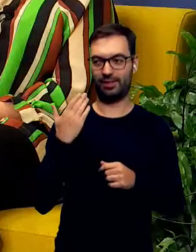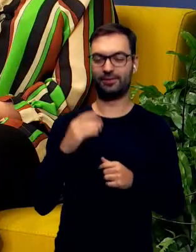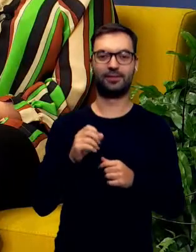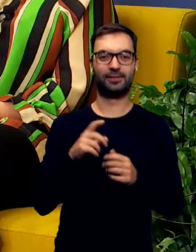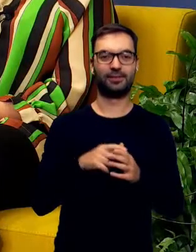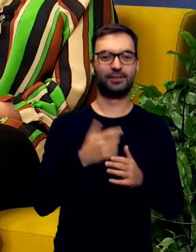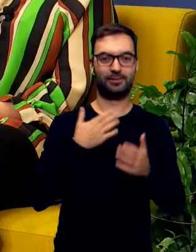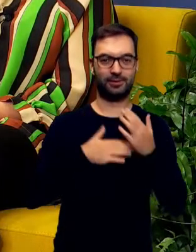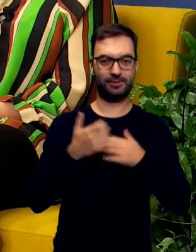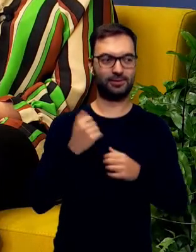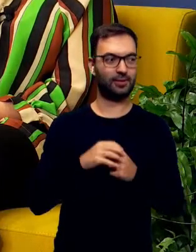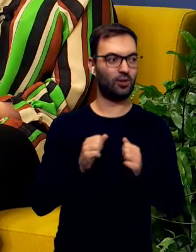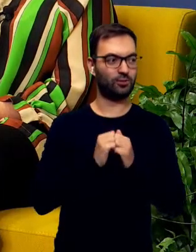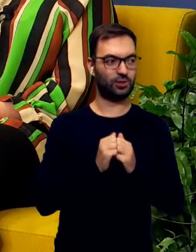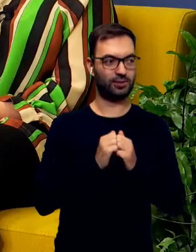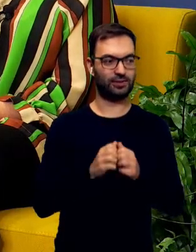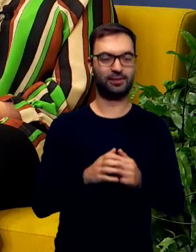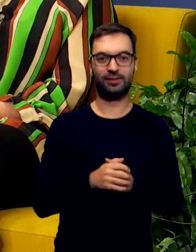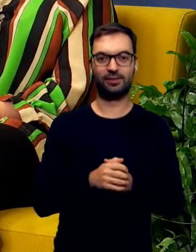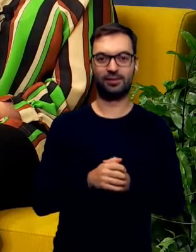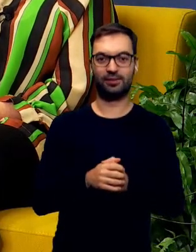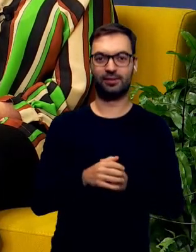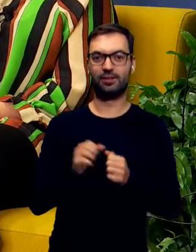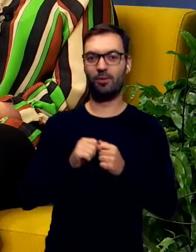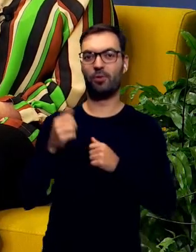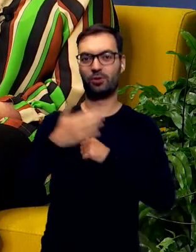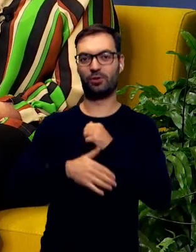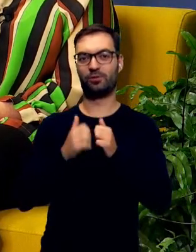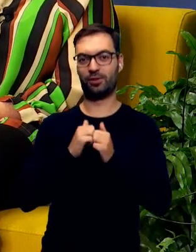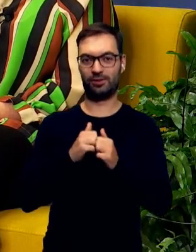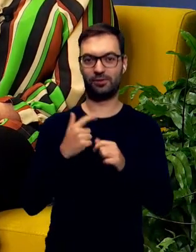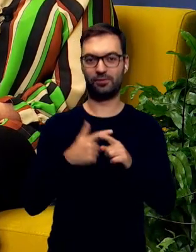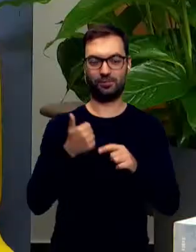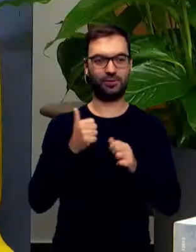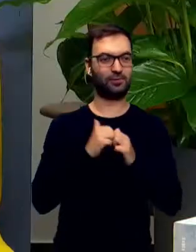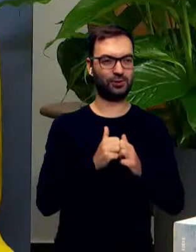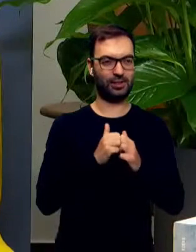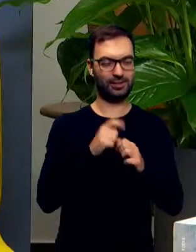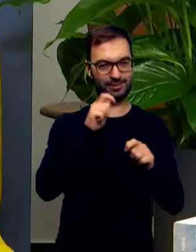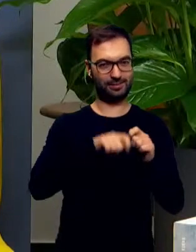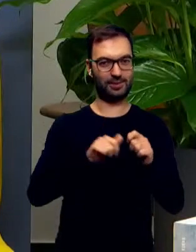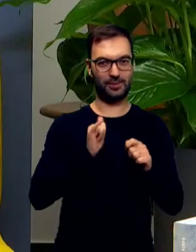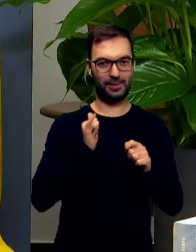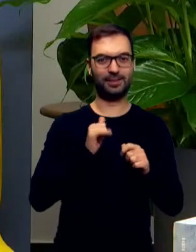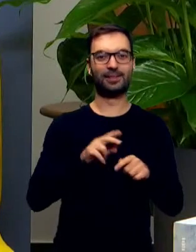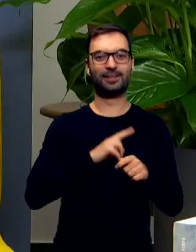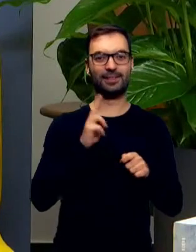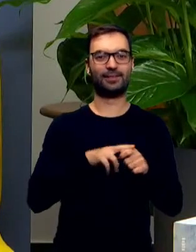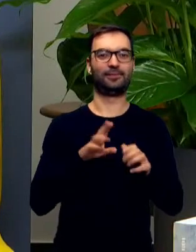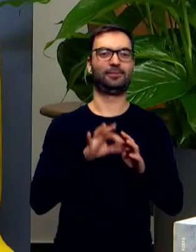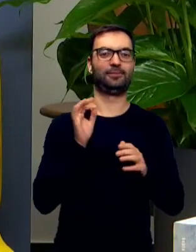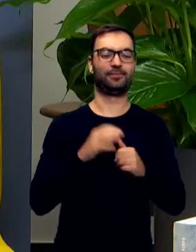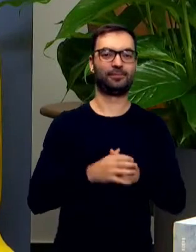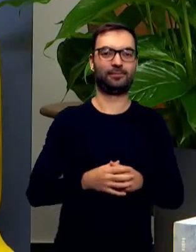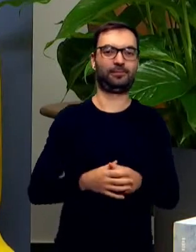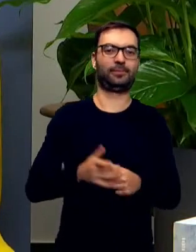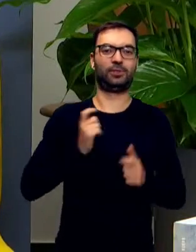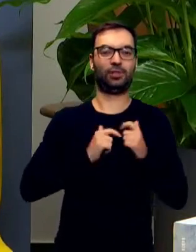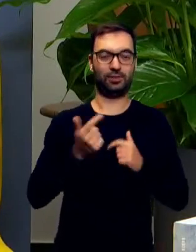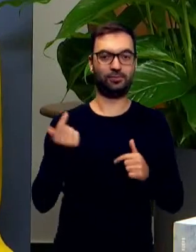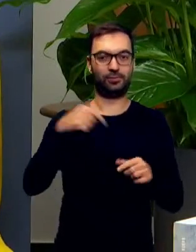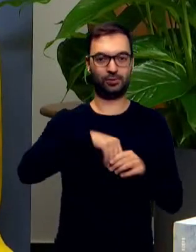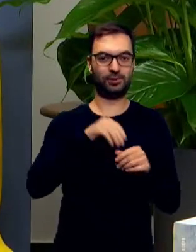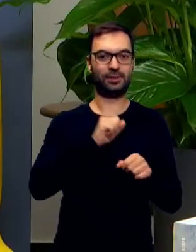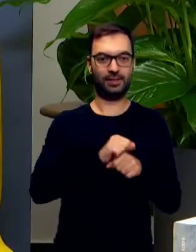Tatrzańskiego Ochotniczego Pogotowia Ratunkowego. Od września, prawda? Od końca września. Tak, 21 września, tak sprawdziłam sobie daty. Bardzo, bardzo się cieszę, że Pan do